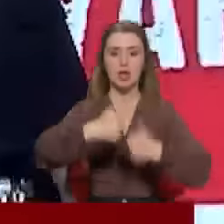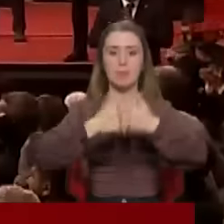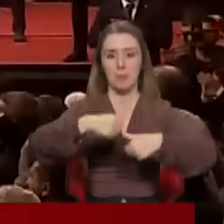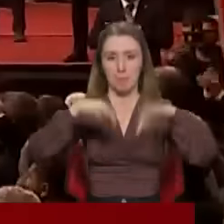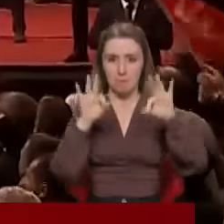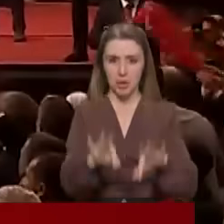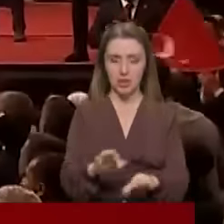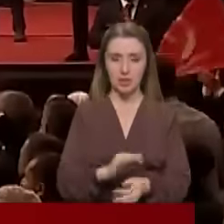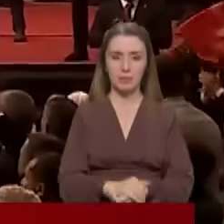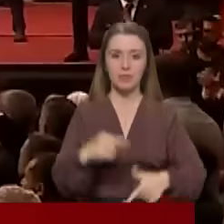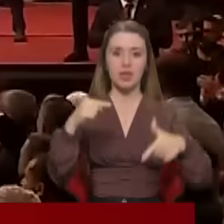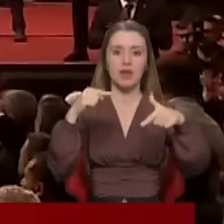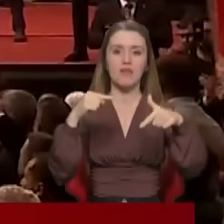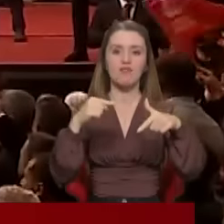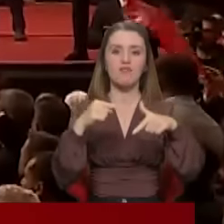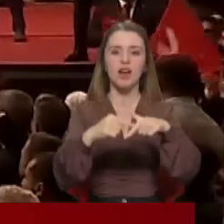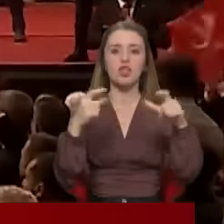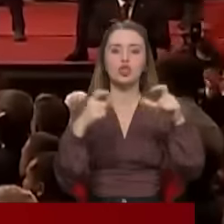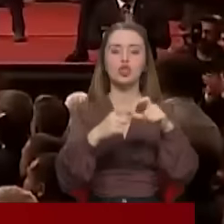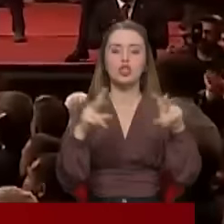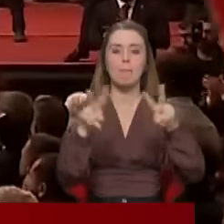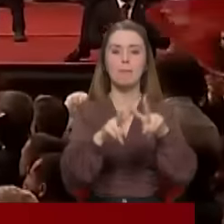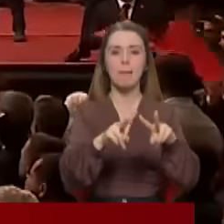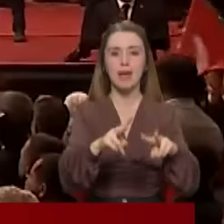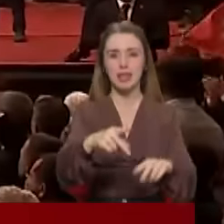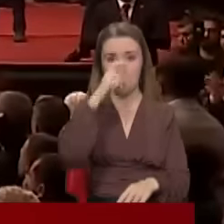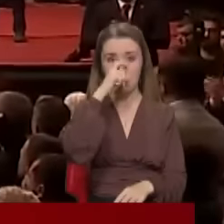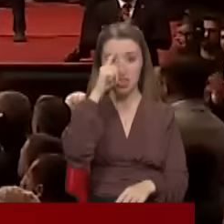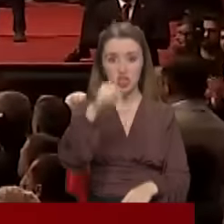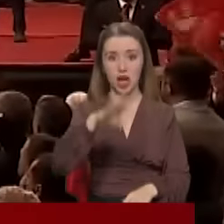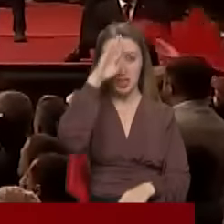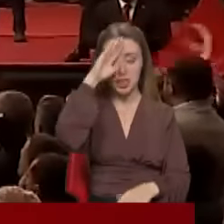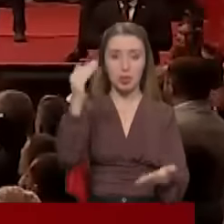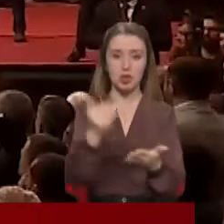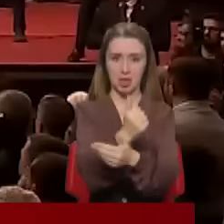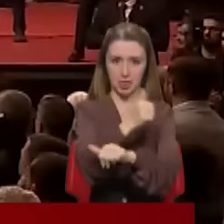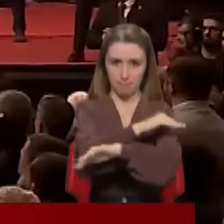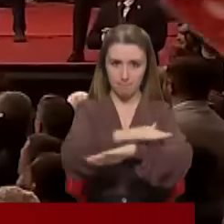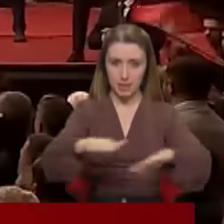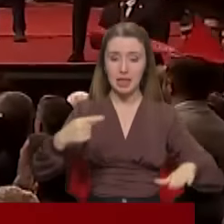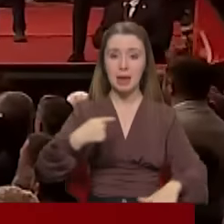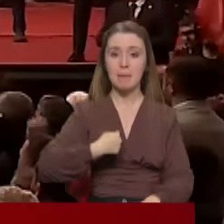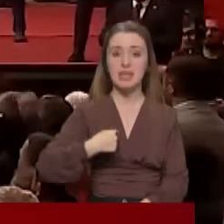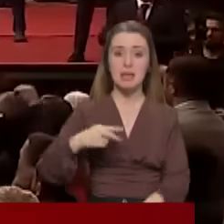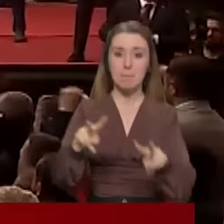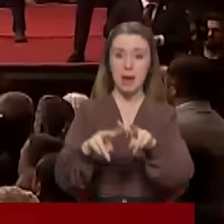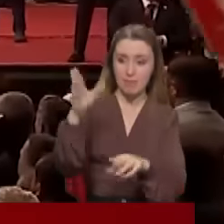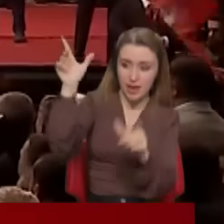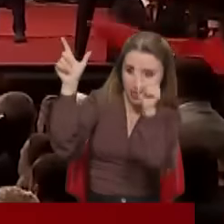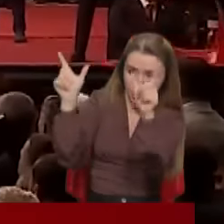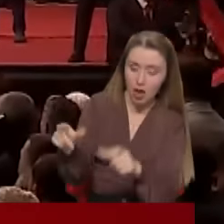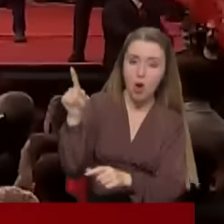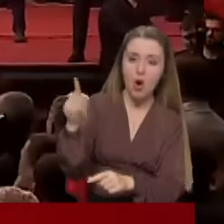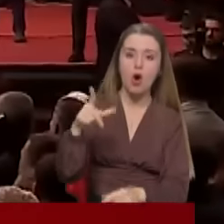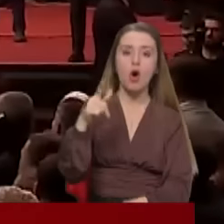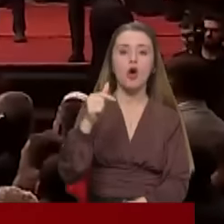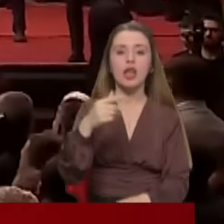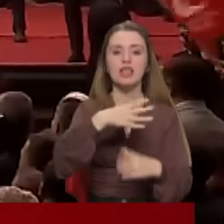girdi. Fatih Sultan Mehmet Han İstanbul'u fethetti. Bizim Mehmet'imiz de 16